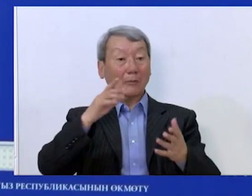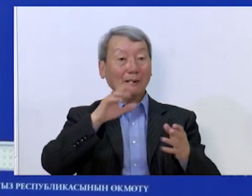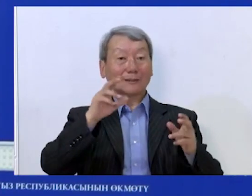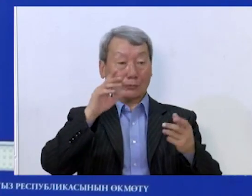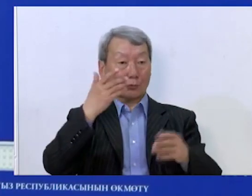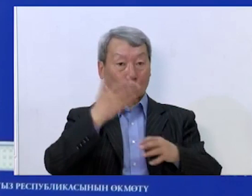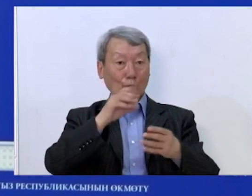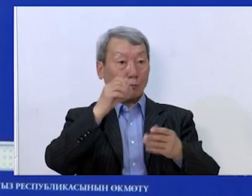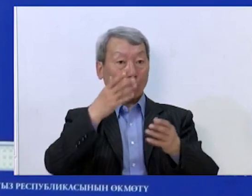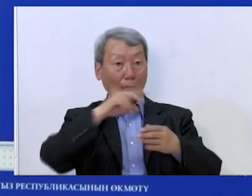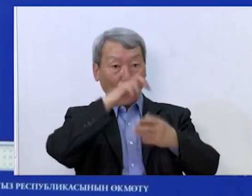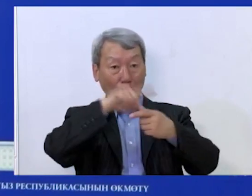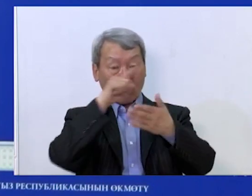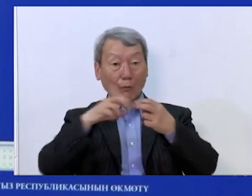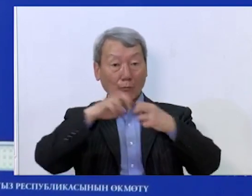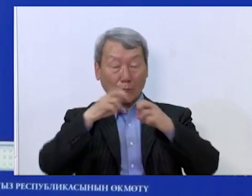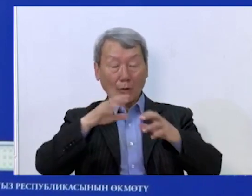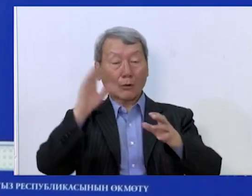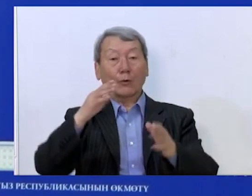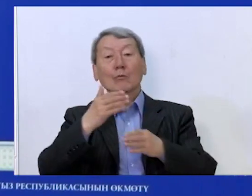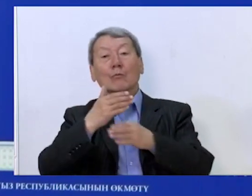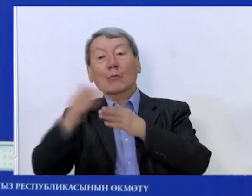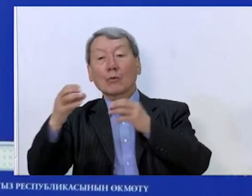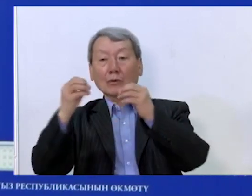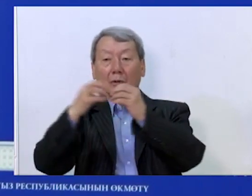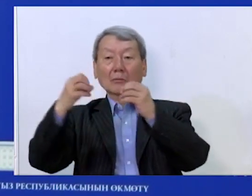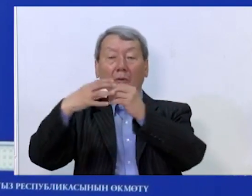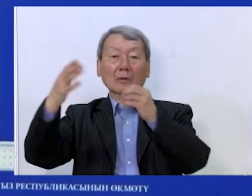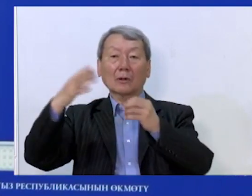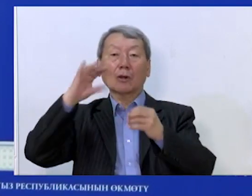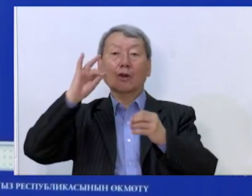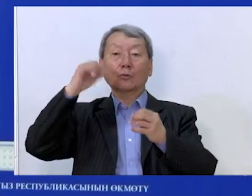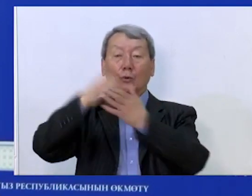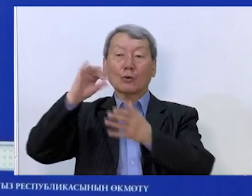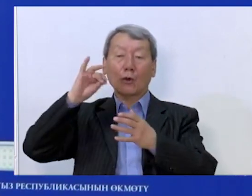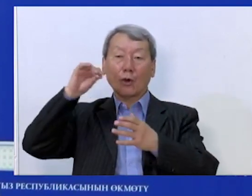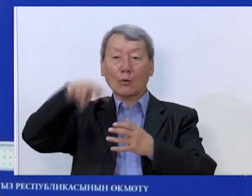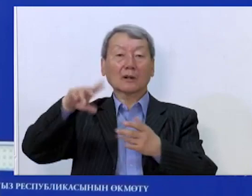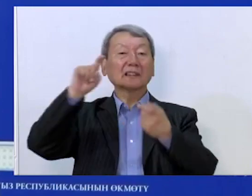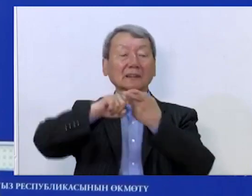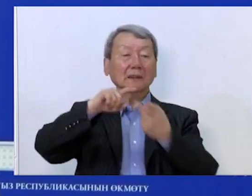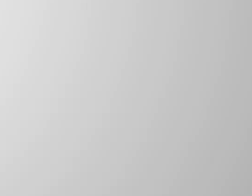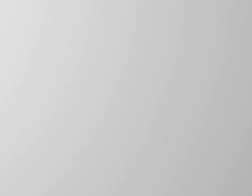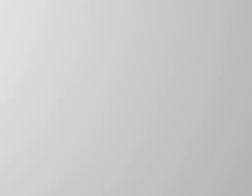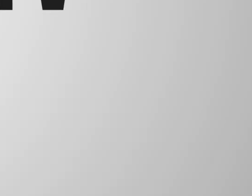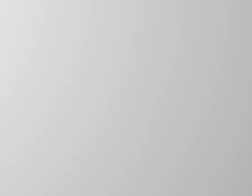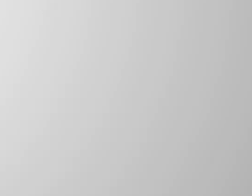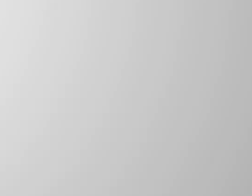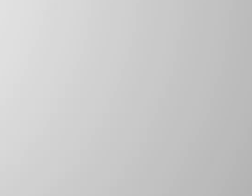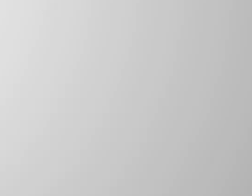иметь сложности и проблемы, тогда, может, это позже будет, 10-го, 15-го или вообще с июля. Это все будет зависеть от ситуации.